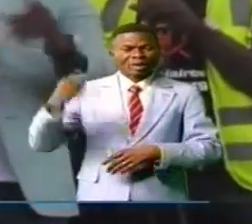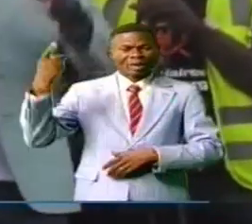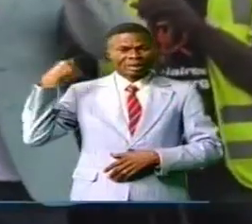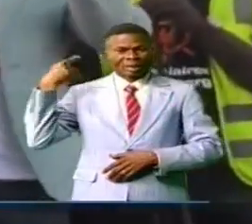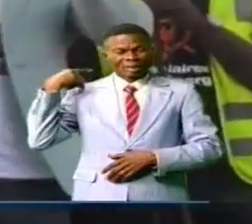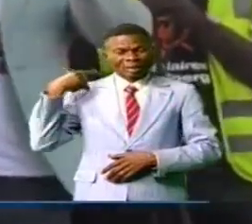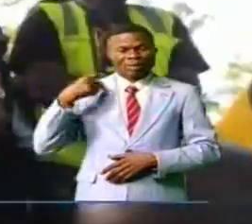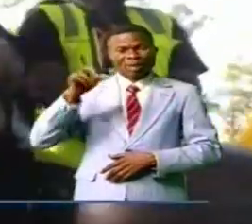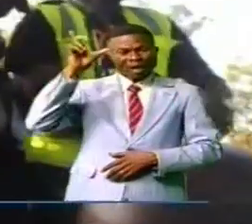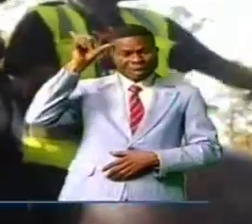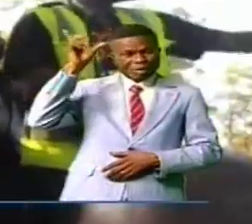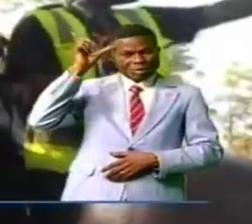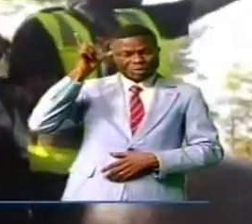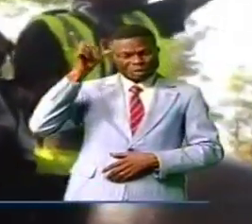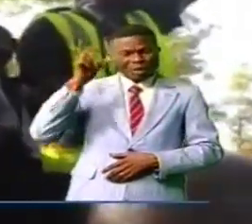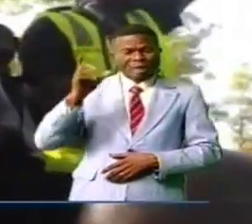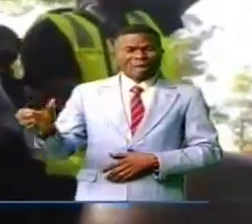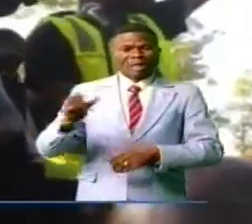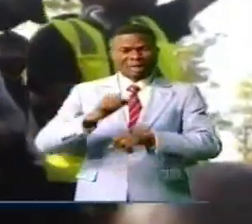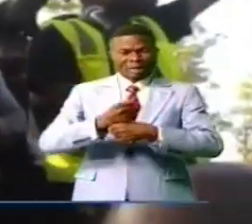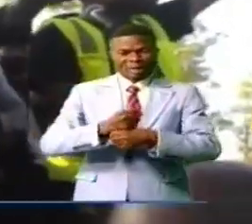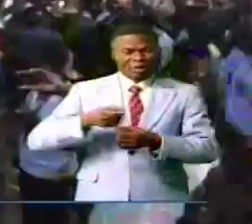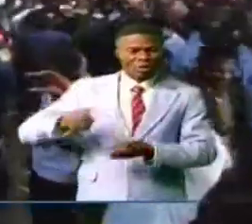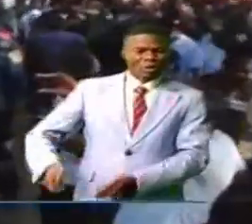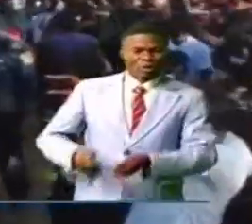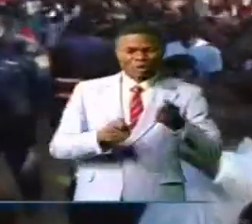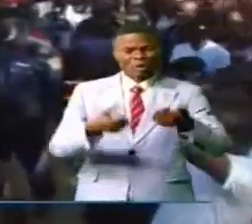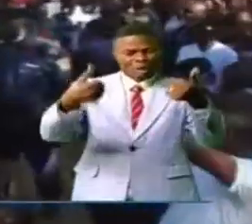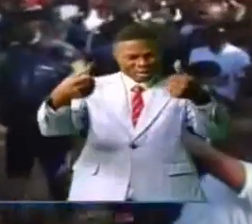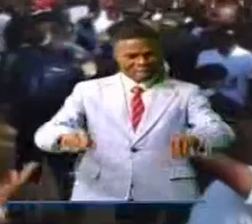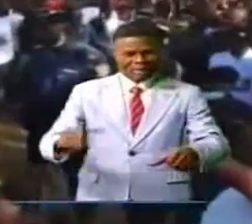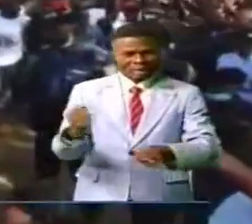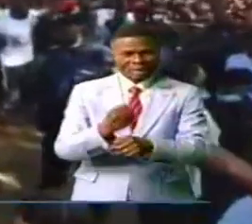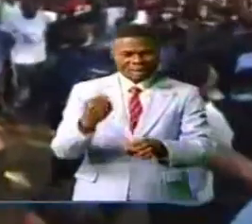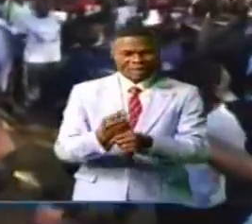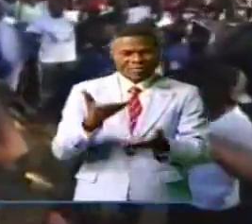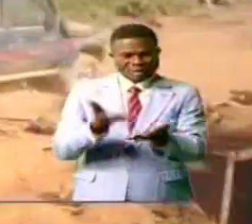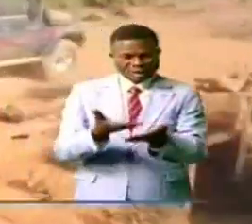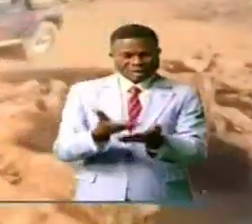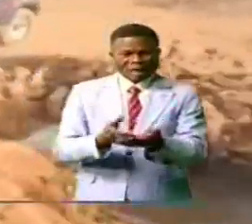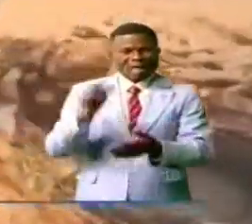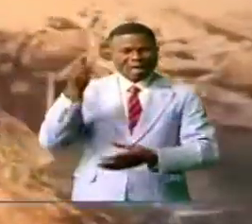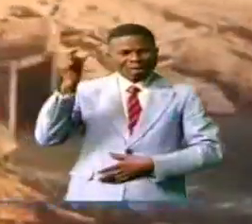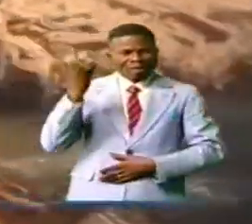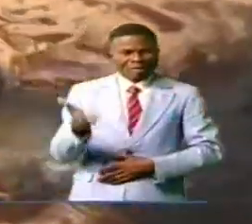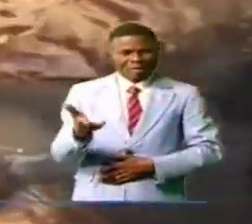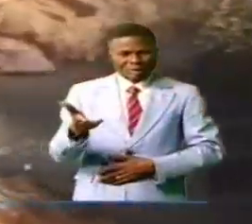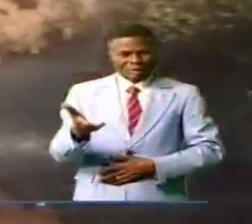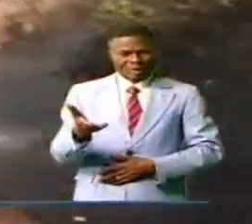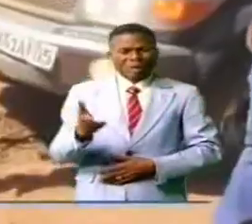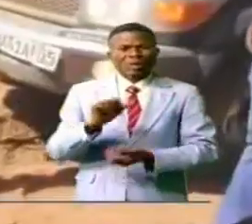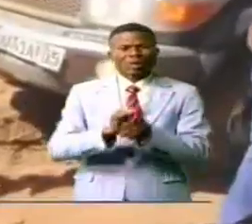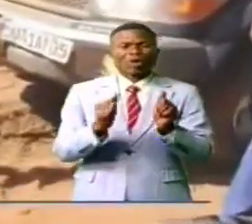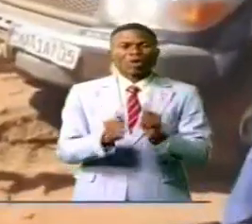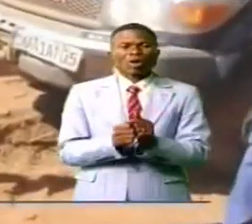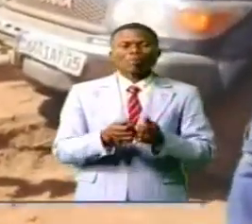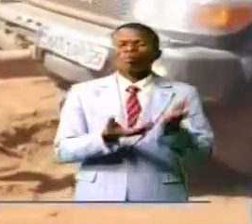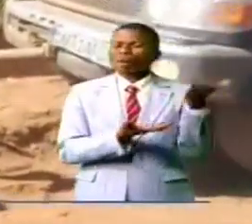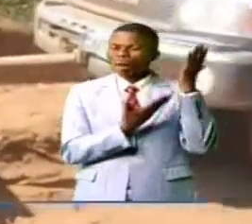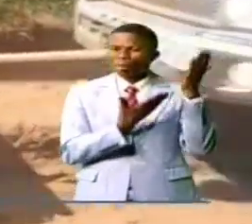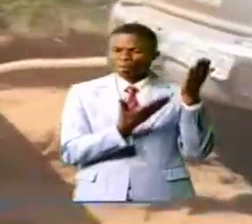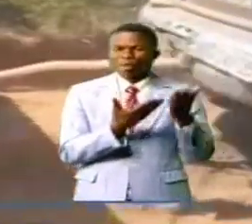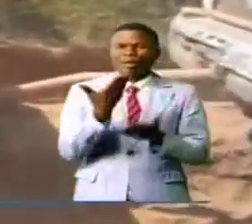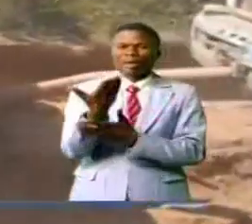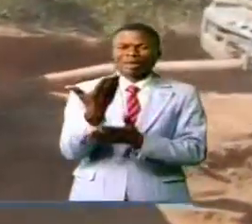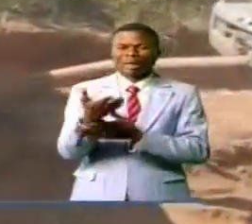de Lubumbashi d'installer officiellement les créseurs et les décoopératives à la carrière Sassé. Parce qu'il s'agissait d'une cause noble qui implique